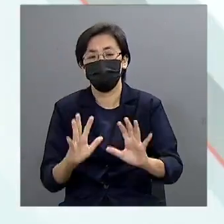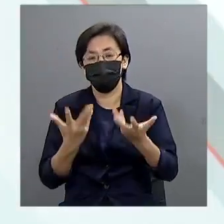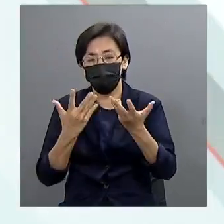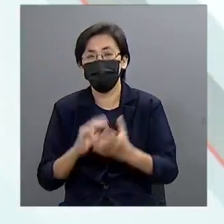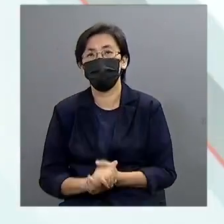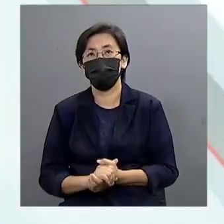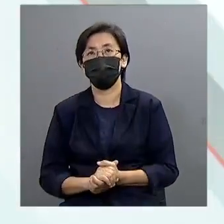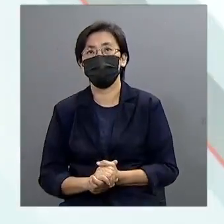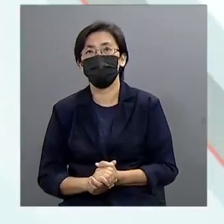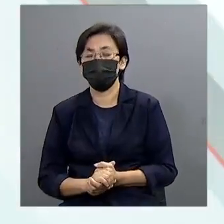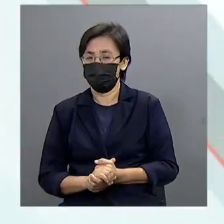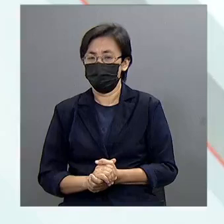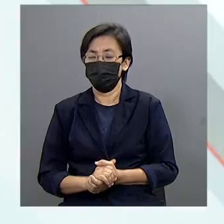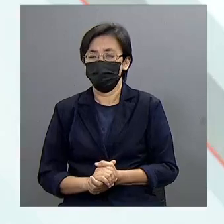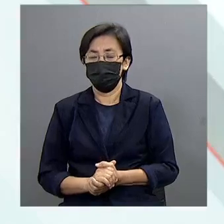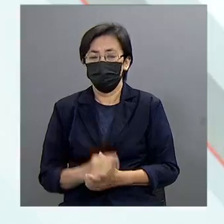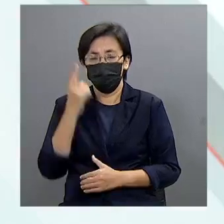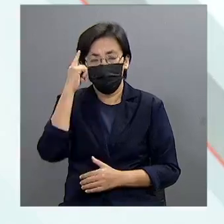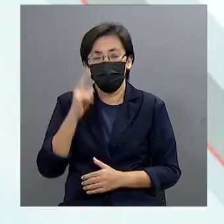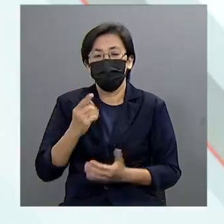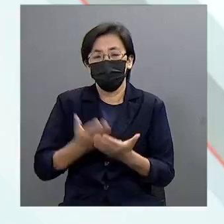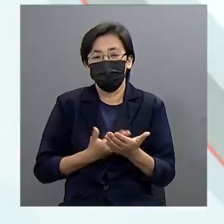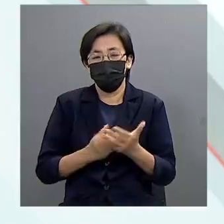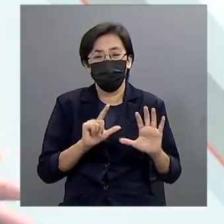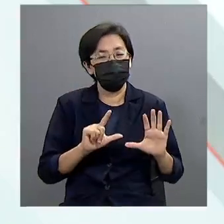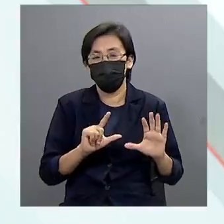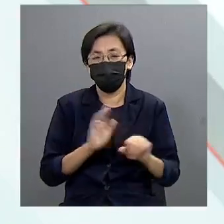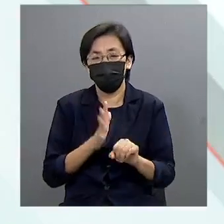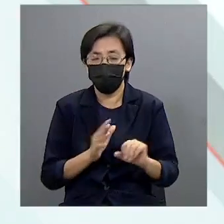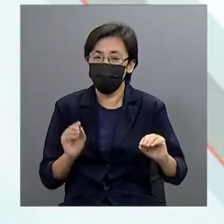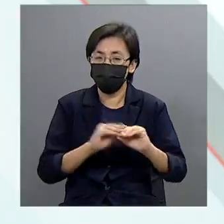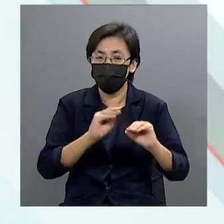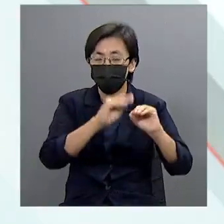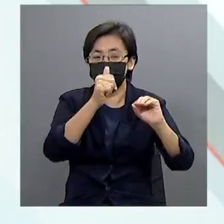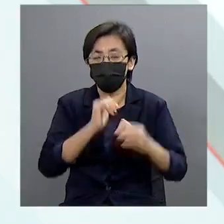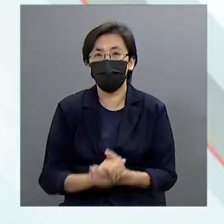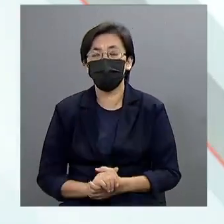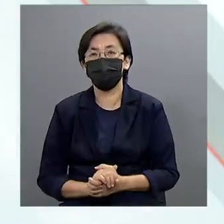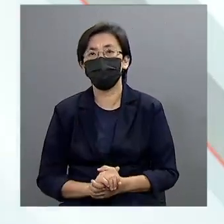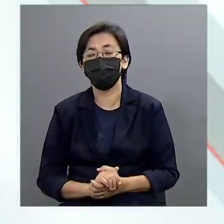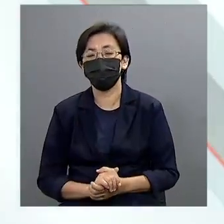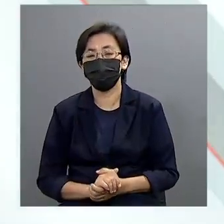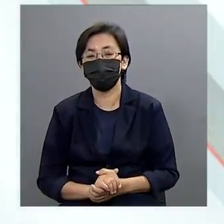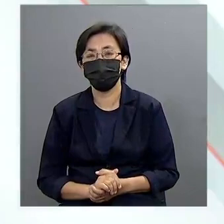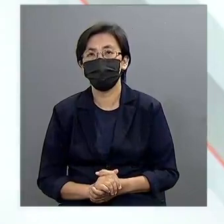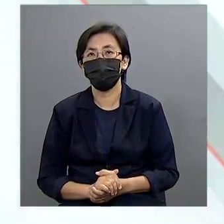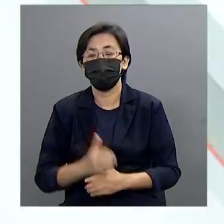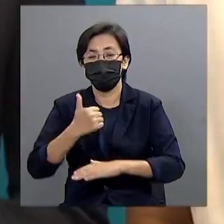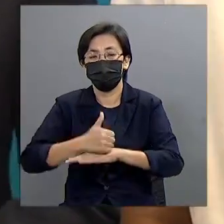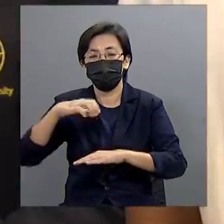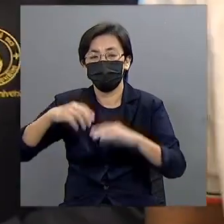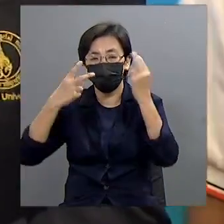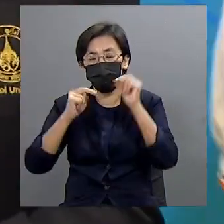เอ๊ะควรจะมีการเพิ่มโควต้าไหมเพื่อให้ตอบสนองแต่ถ้าไปถามจากรัฐมนตรีมีคำตอบแบบนี้ค่ะ